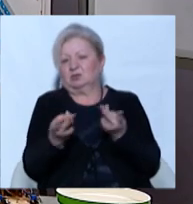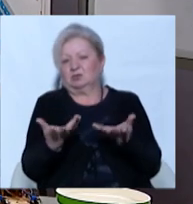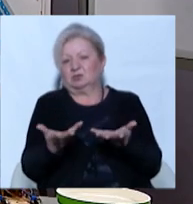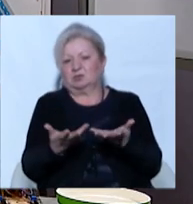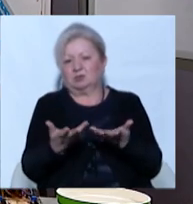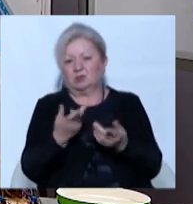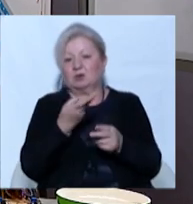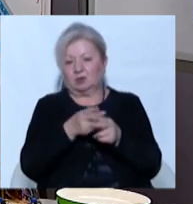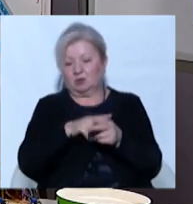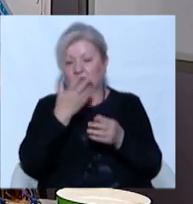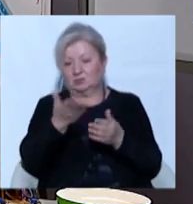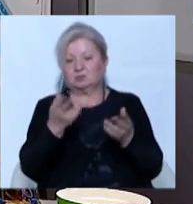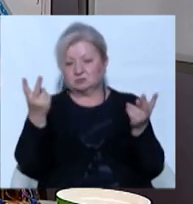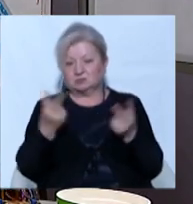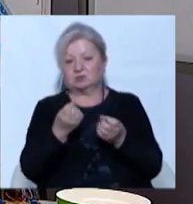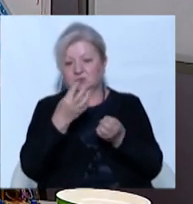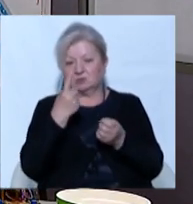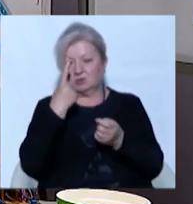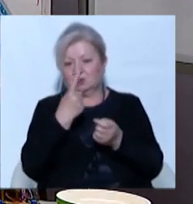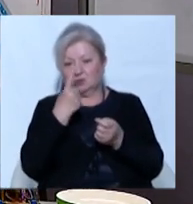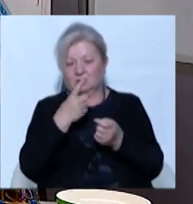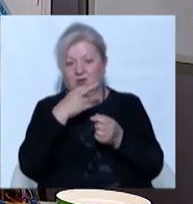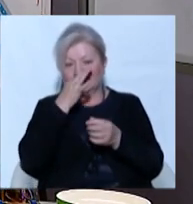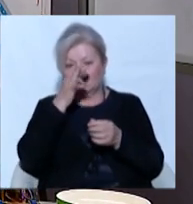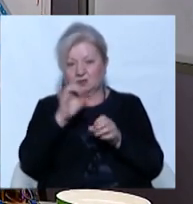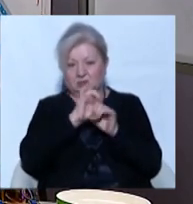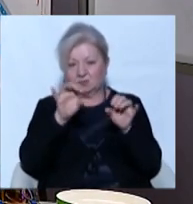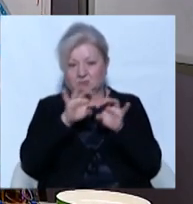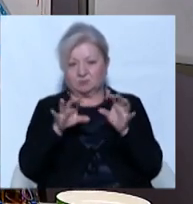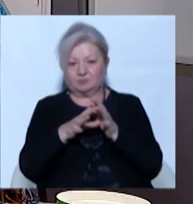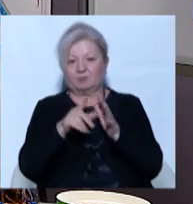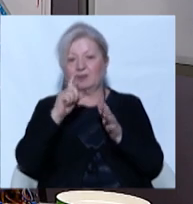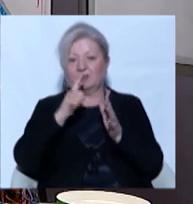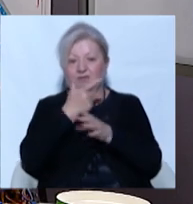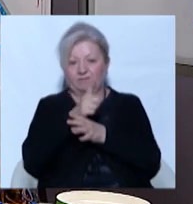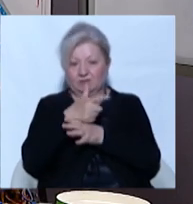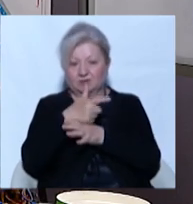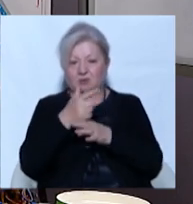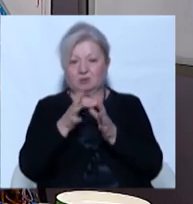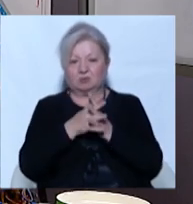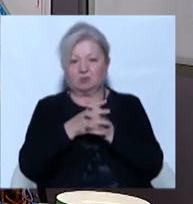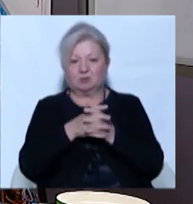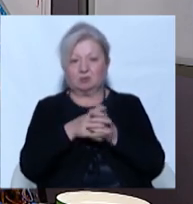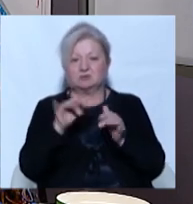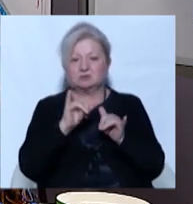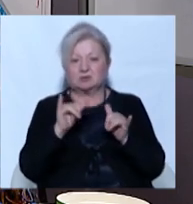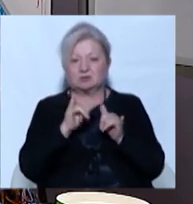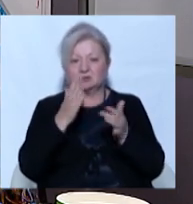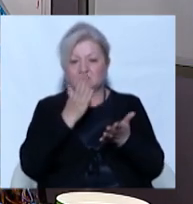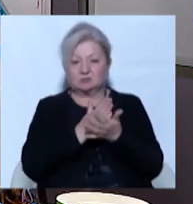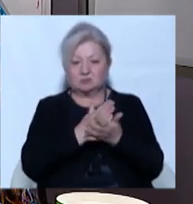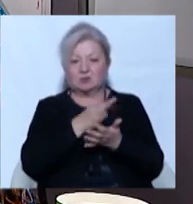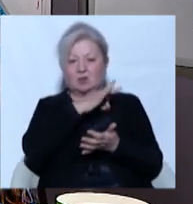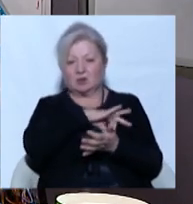ითქვას, დაგებადოთ აზრი, ნუ რა არის ეს სათამაშოები, რა სათამაშოებს გაჩვენებთ ამდეს, რა საჭიროა ეს ყველაფერი? აი,